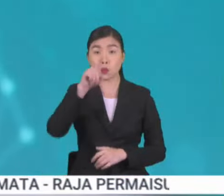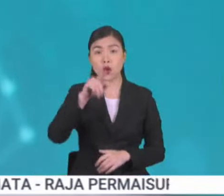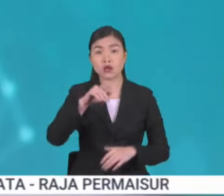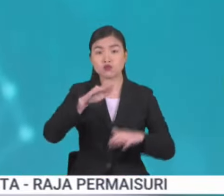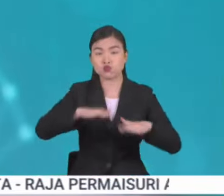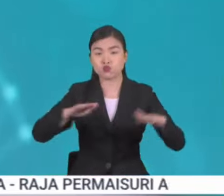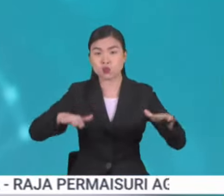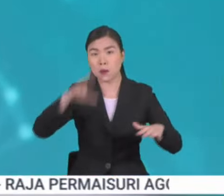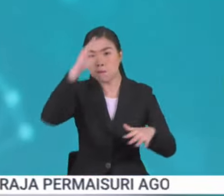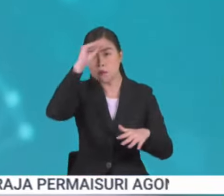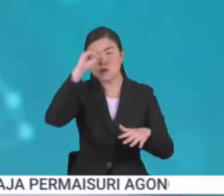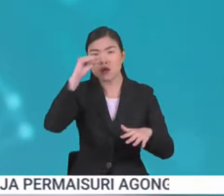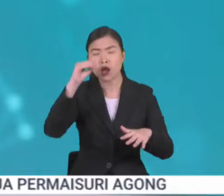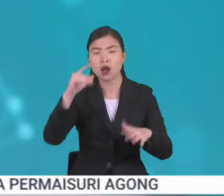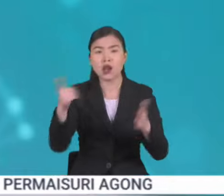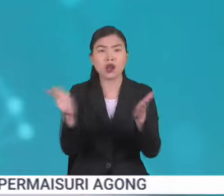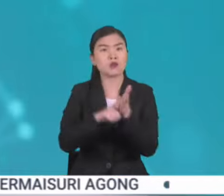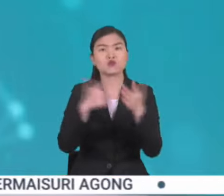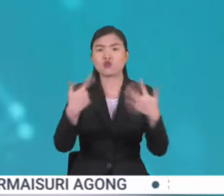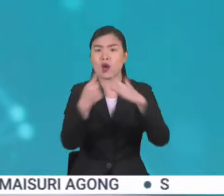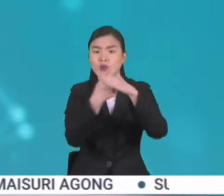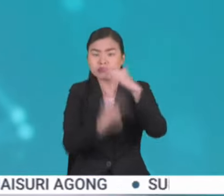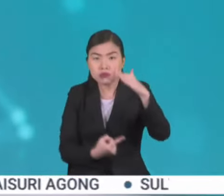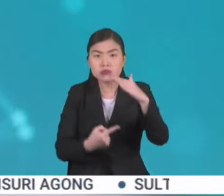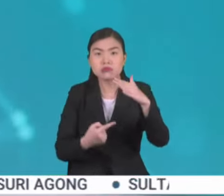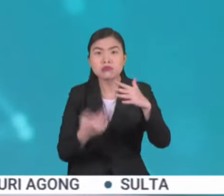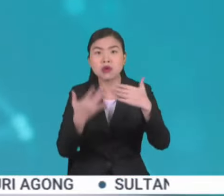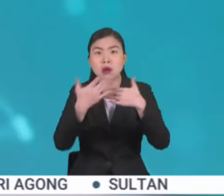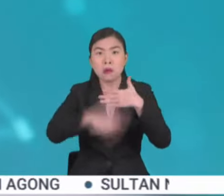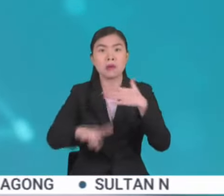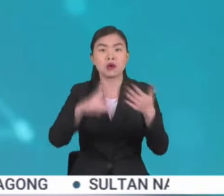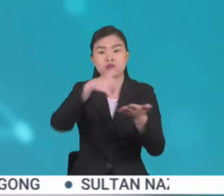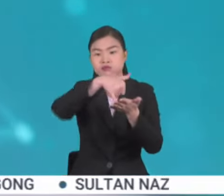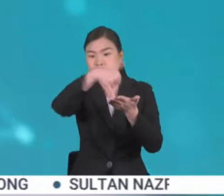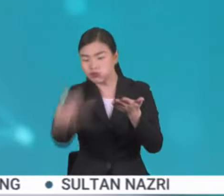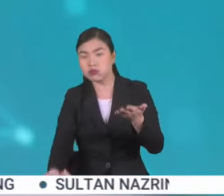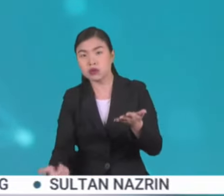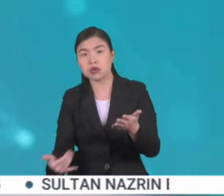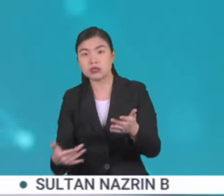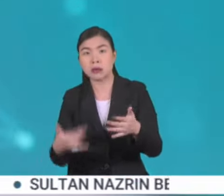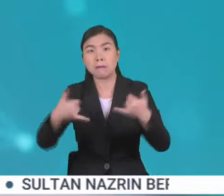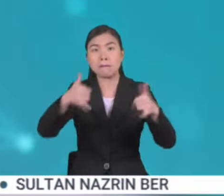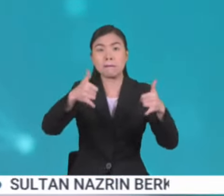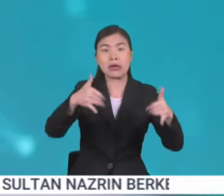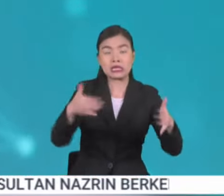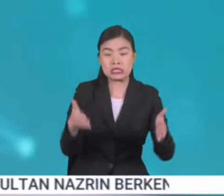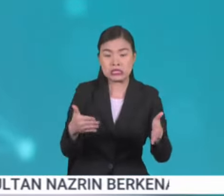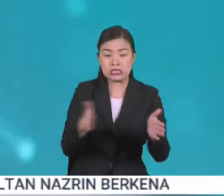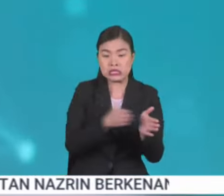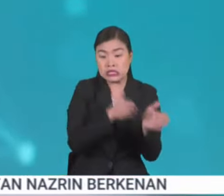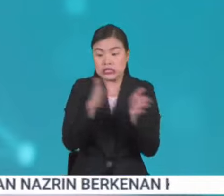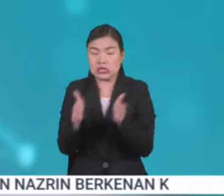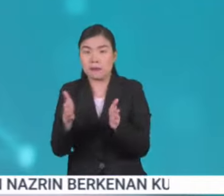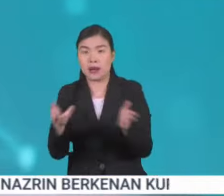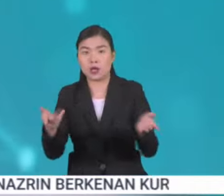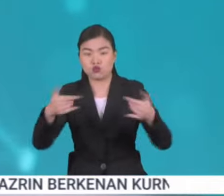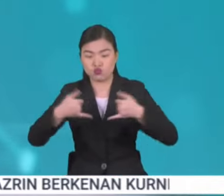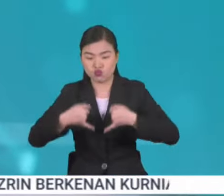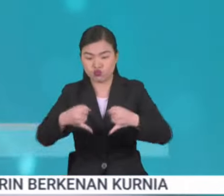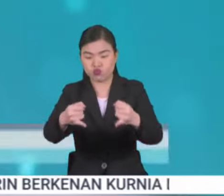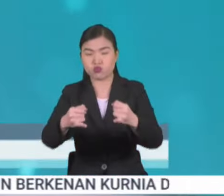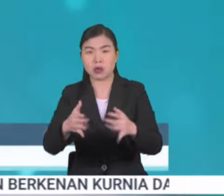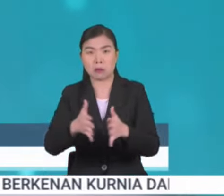Seorang kanak-kanak lelaki dilaporkan hilang selepas terjatuh ketika bermain di tepi longkang besar di Bandar Baru Uda, Johor Bahru,